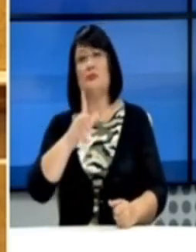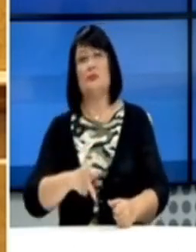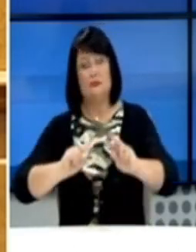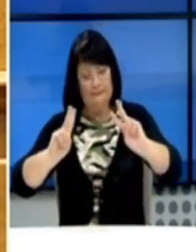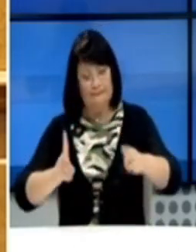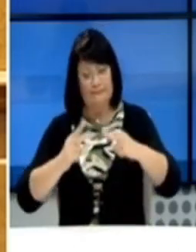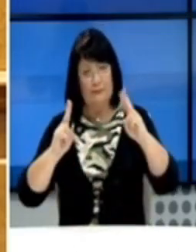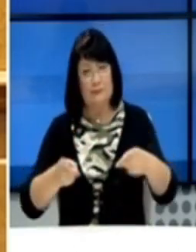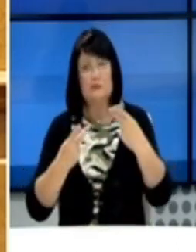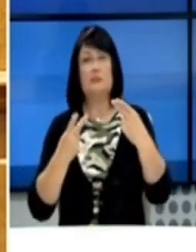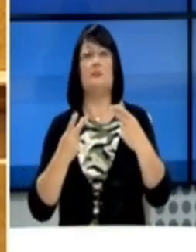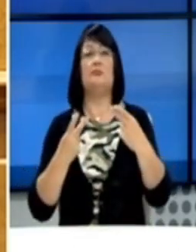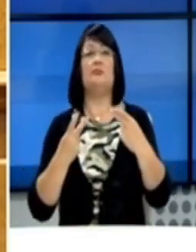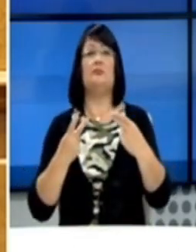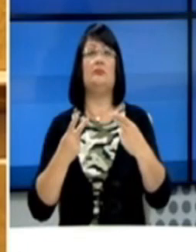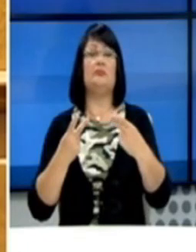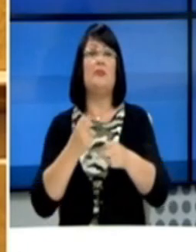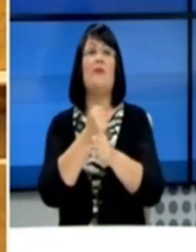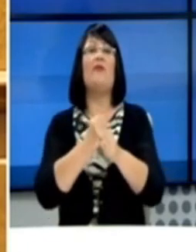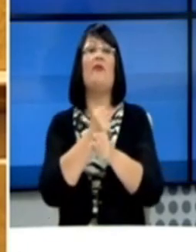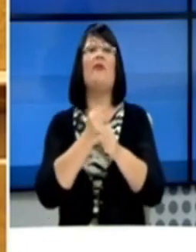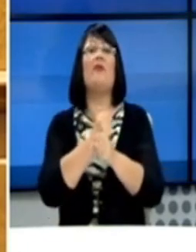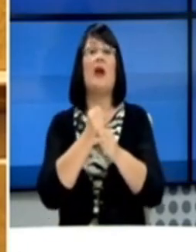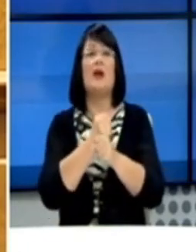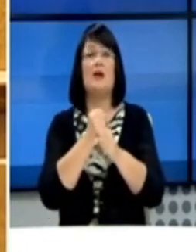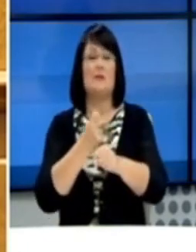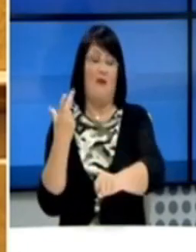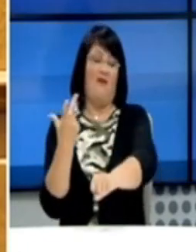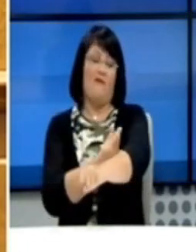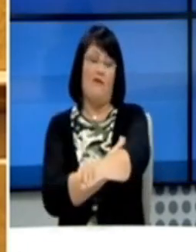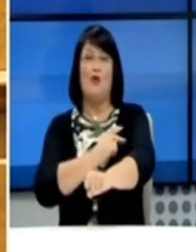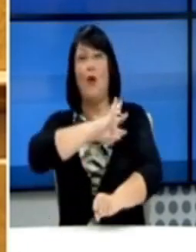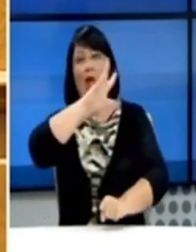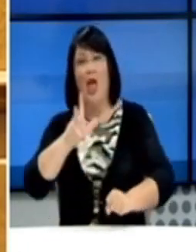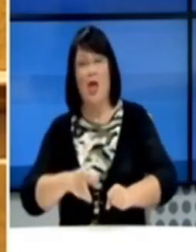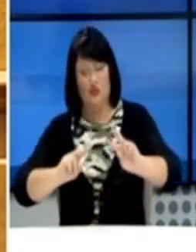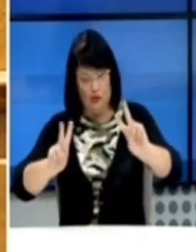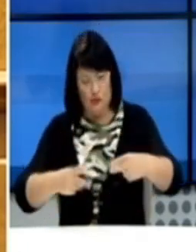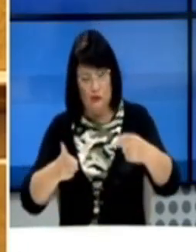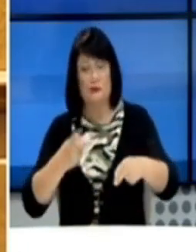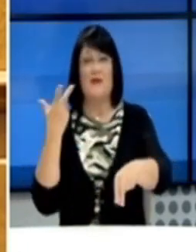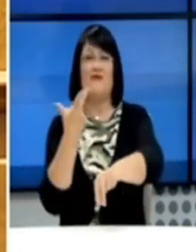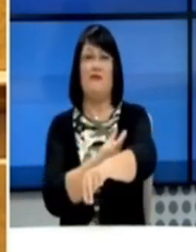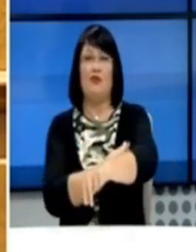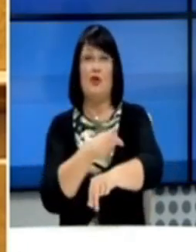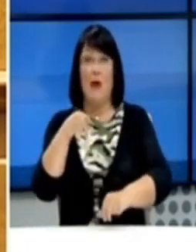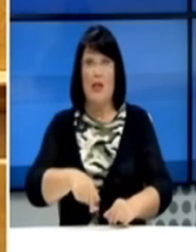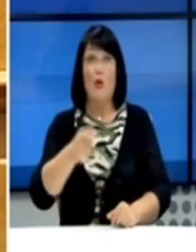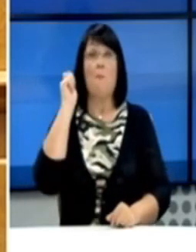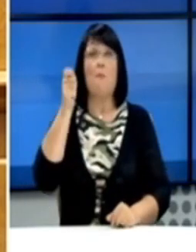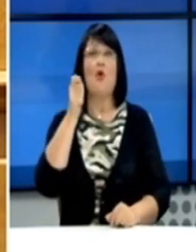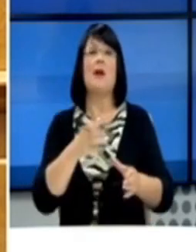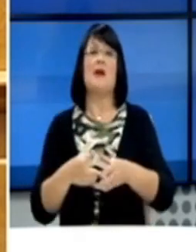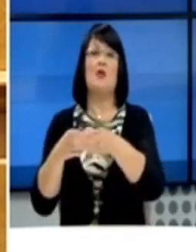βρεθεί το οριστικό φάρμακο, που δεν είναι άλλο από το εμβόλιο, οι πολιτικές δυνάμεις σε αυτή την αίθουσα